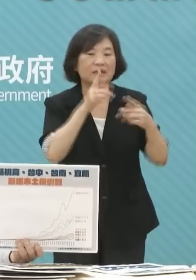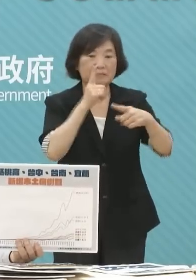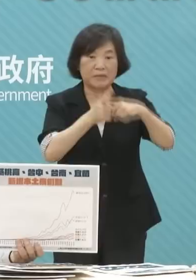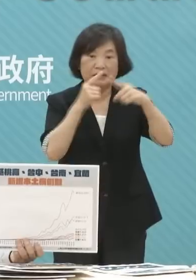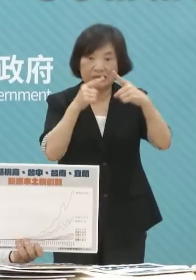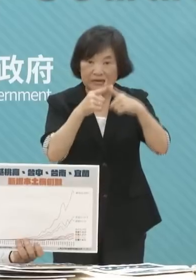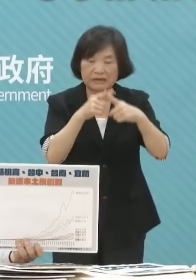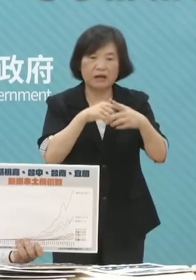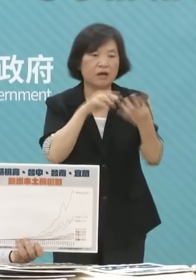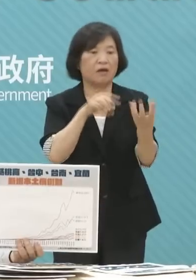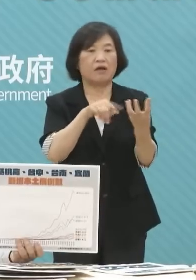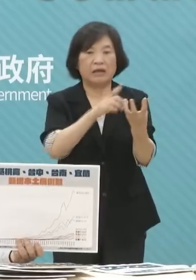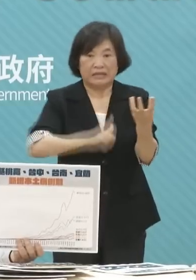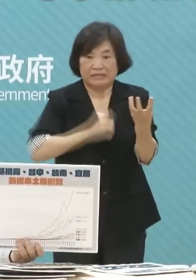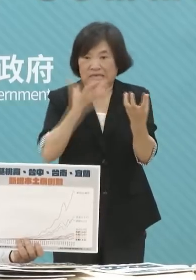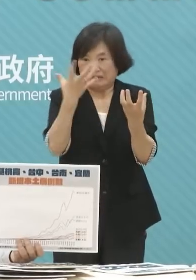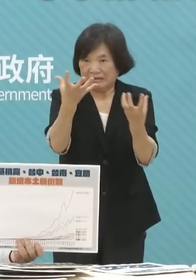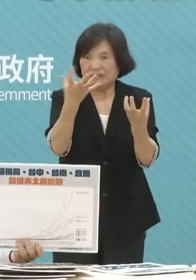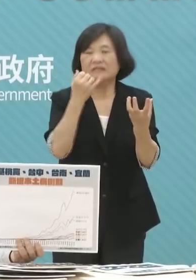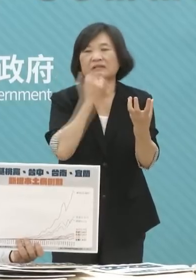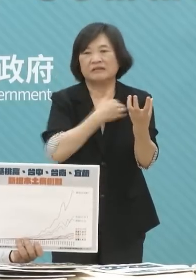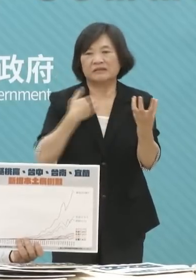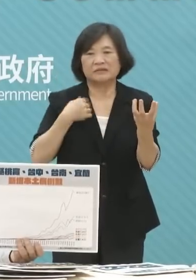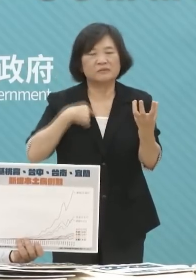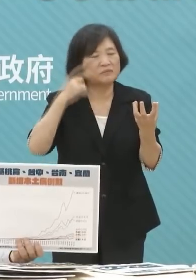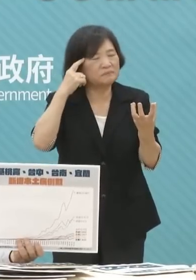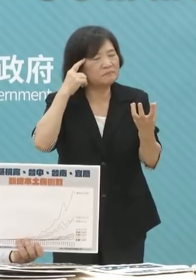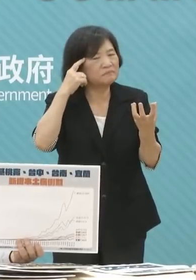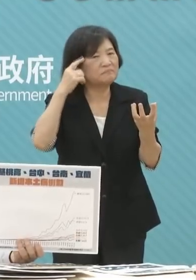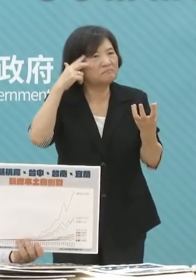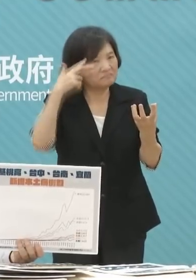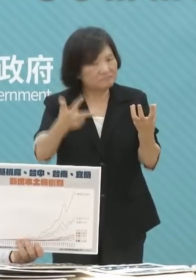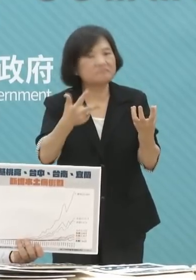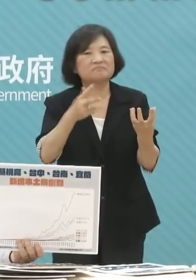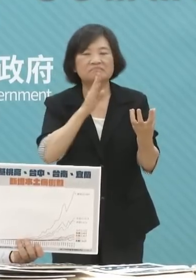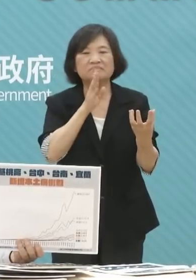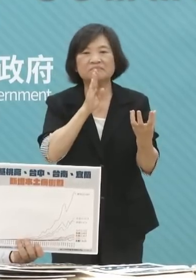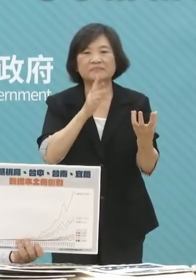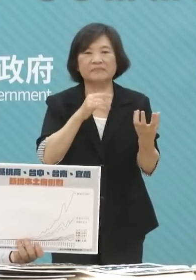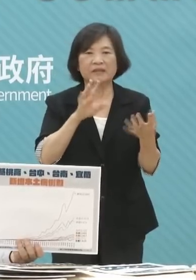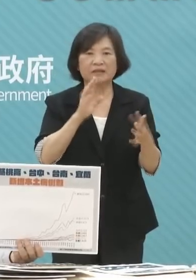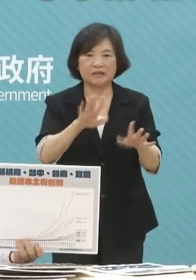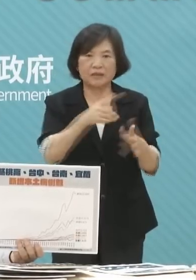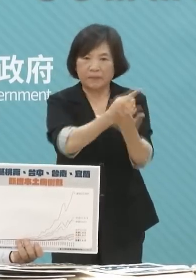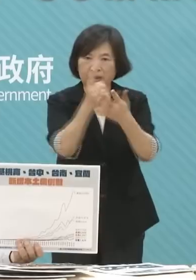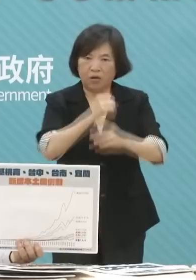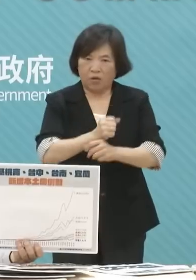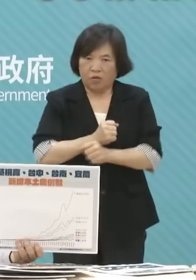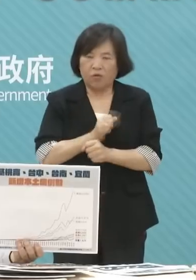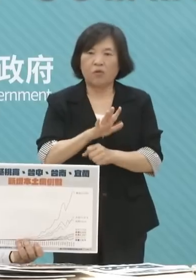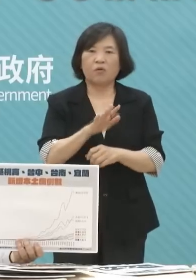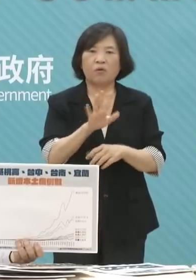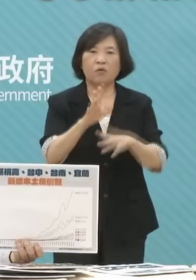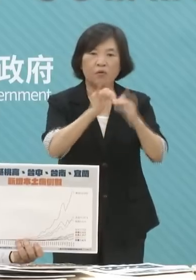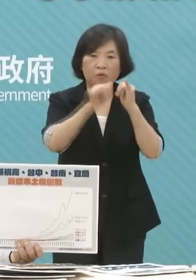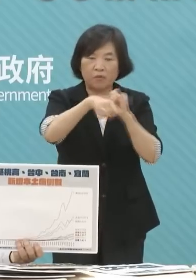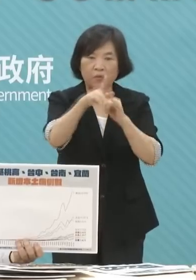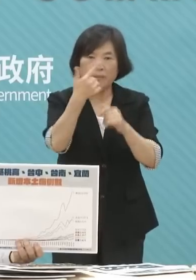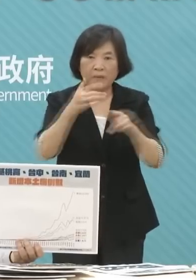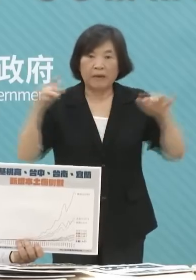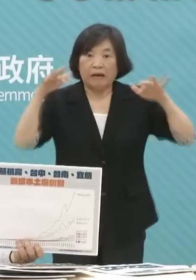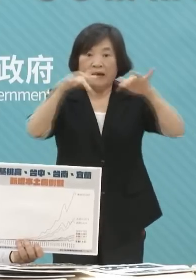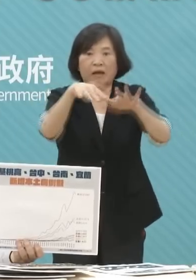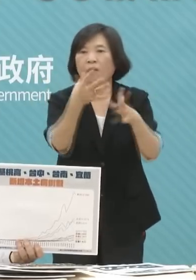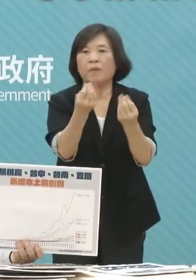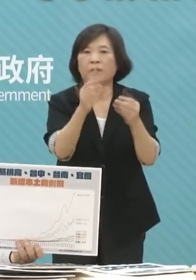们知道说大概在下礼拜，我估计应该会，因为大家我看大家都比较小心了，这市民朋友的这种活动量都有下